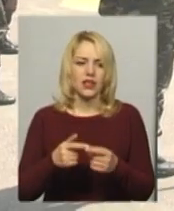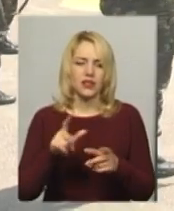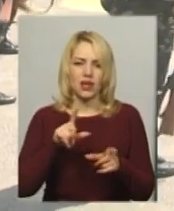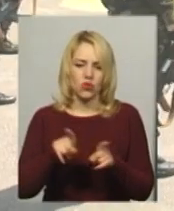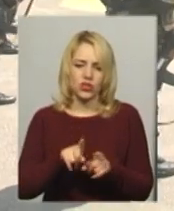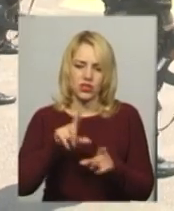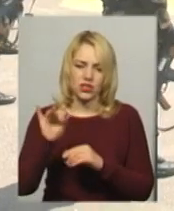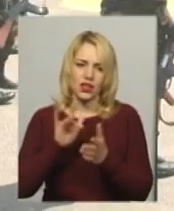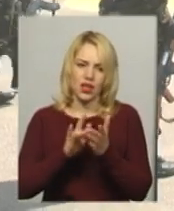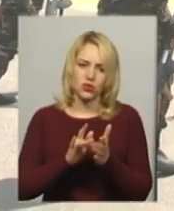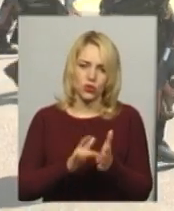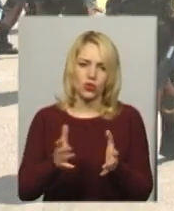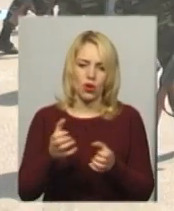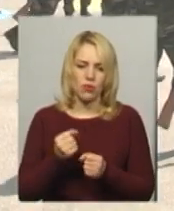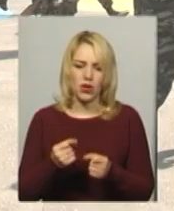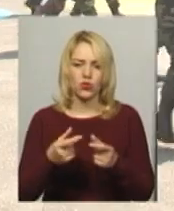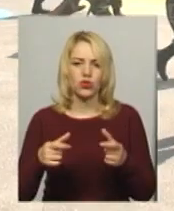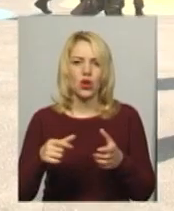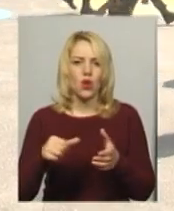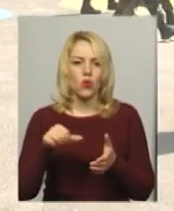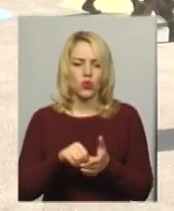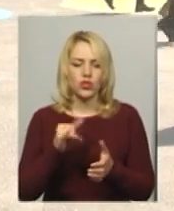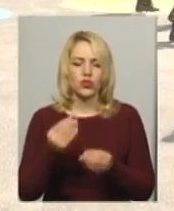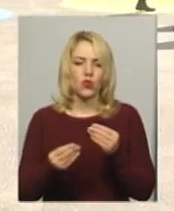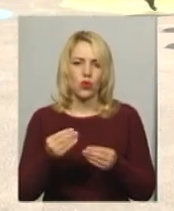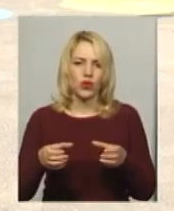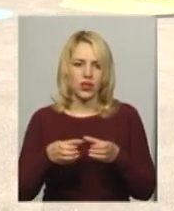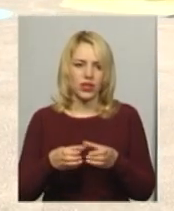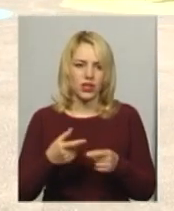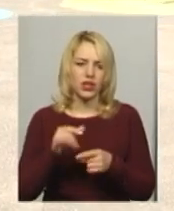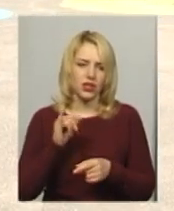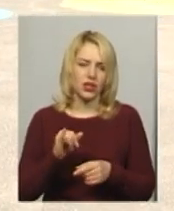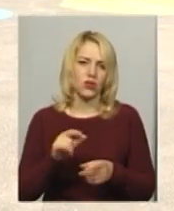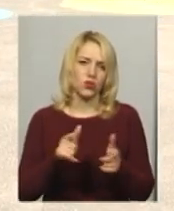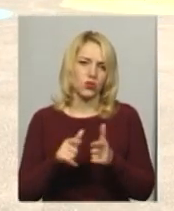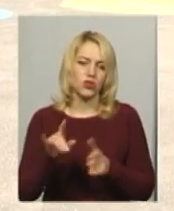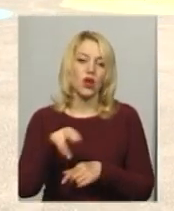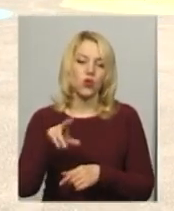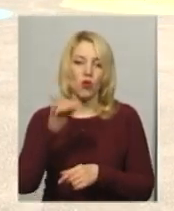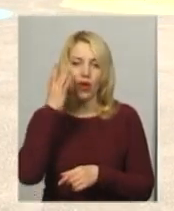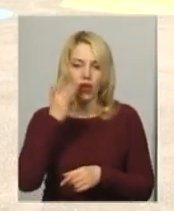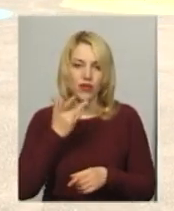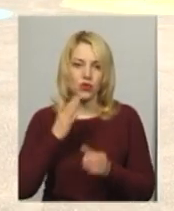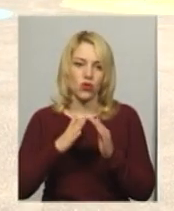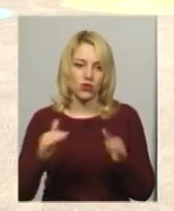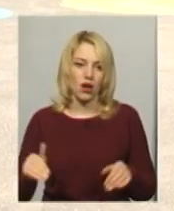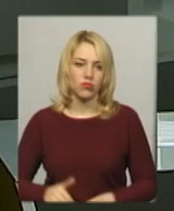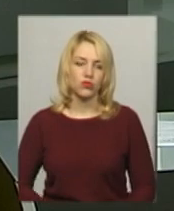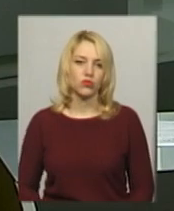екскурсії, беруть участь у грі «Сокіл Джура» та готуються до літнього спортивного табору. Світлана Поробок, Віктор Кривий, новини Поділля